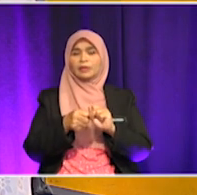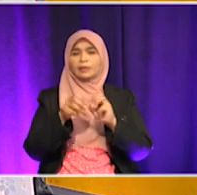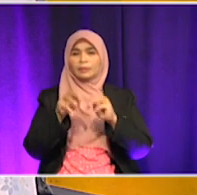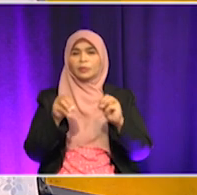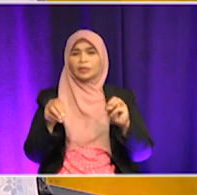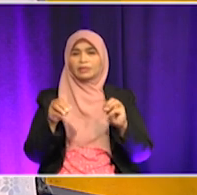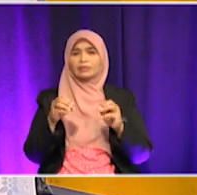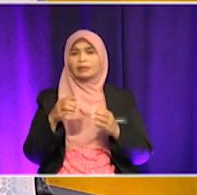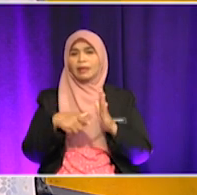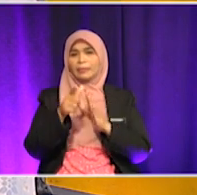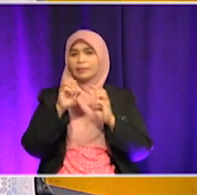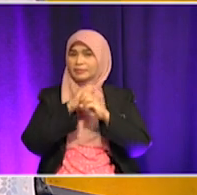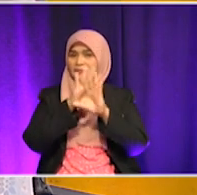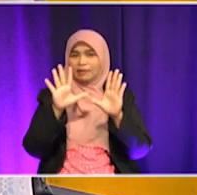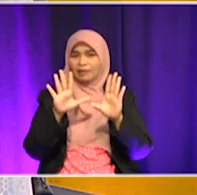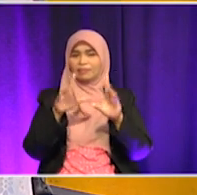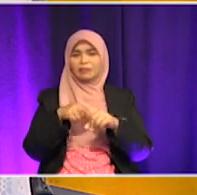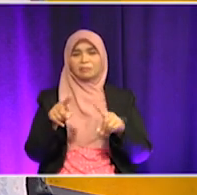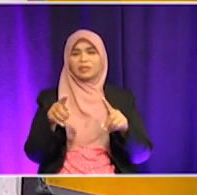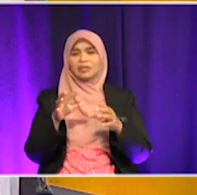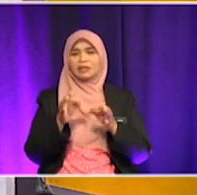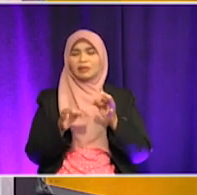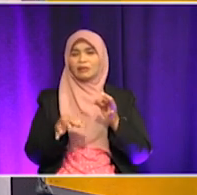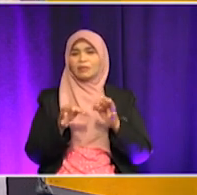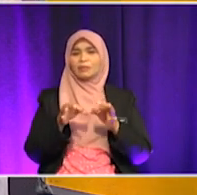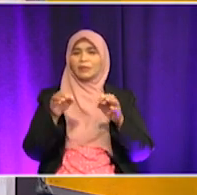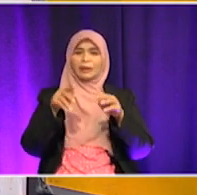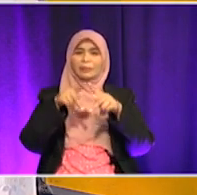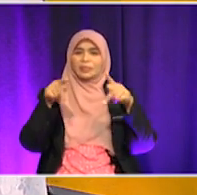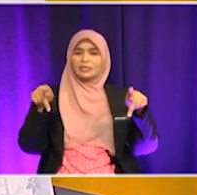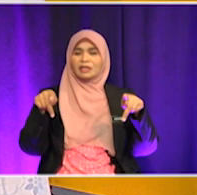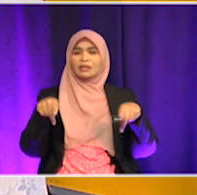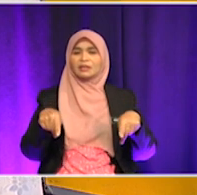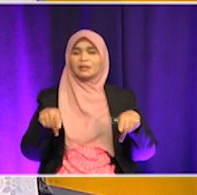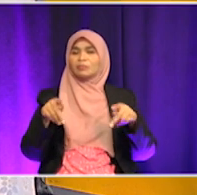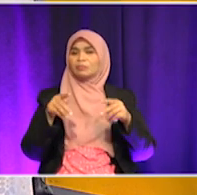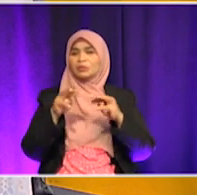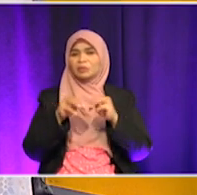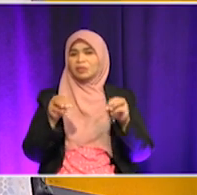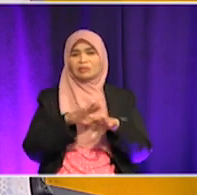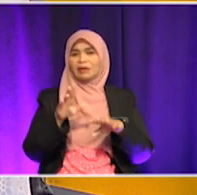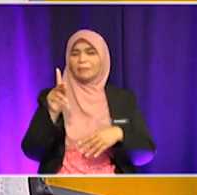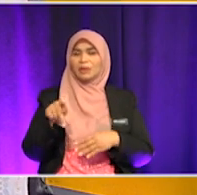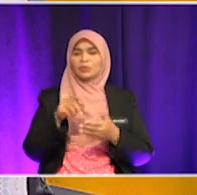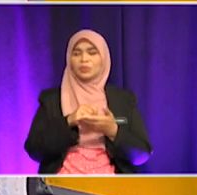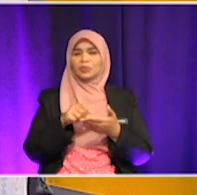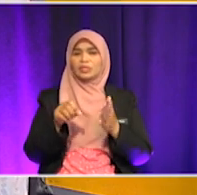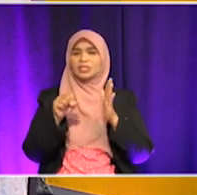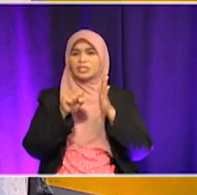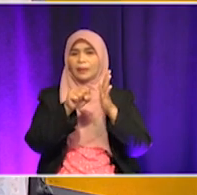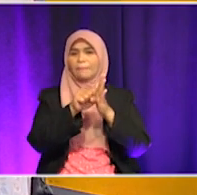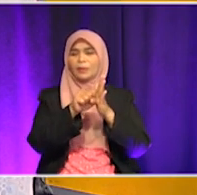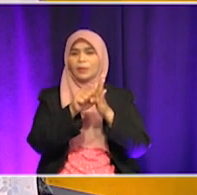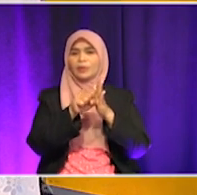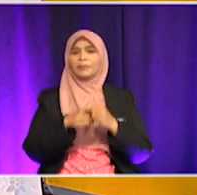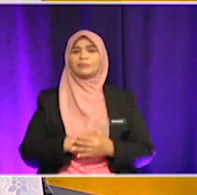pengiraan. Okey, kita tak perlu tulis ayat yang panjang-panjang. Dan satu lagi, Fan, dan juga murid-murid kat GM, kita tak perlu tulis simbol RM dekat